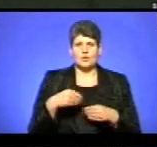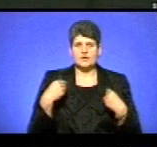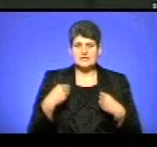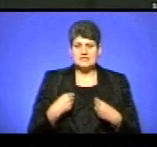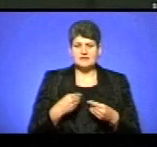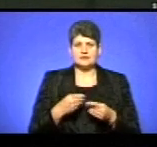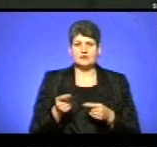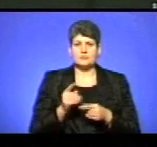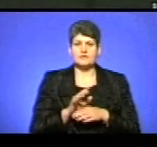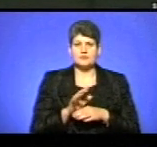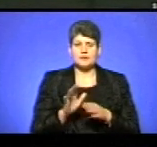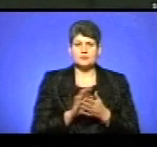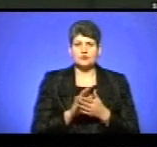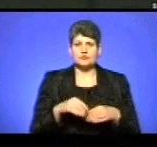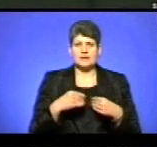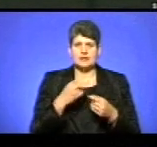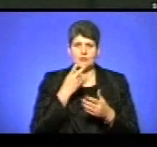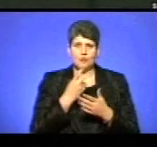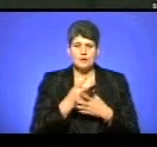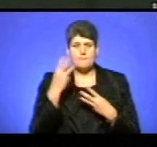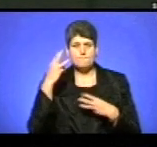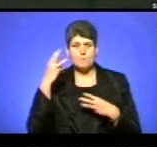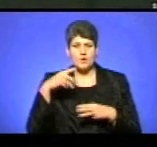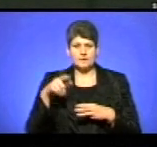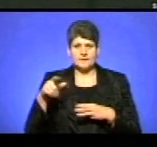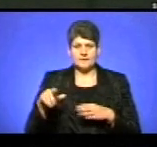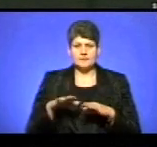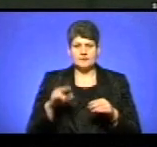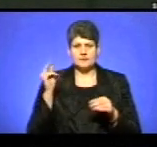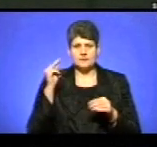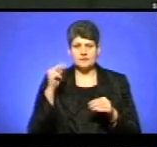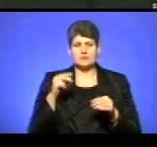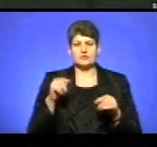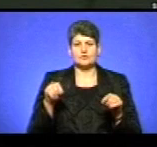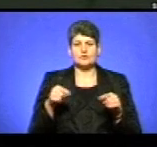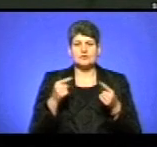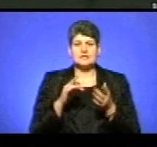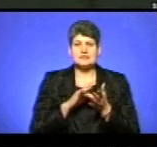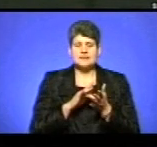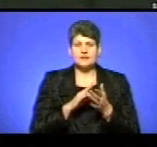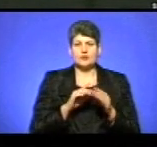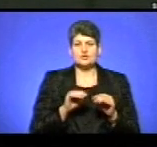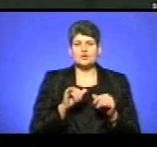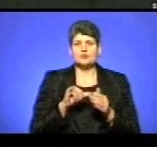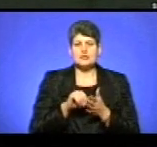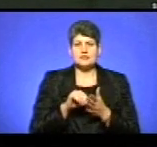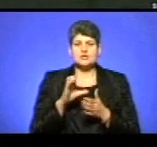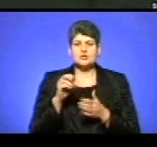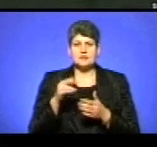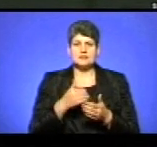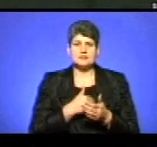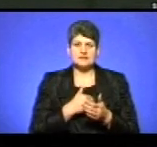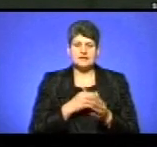який безкоштовно надали для показу. Моделі – учні обласного навчально-реабілітаційного центру і учасники соціальної